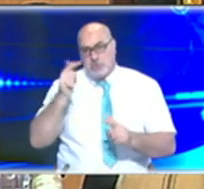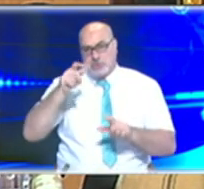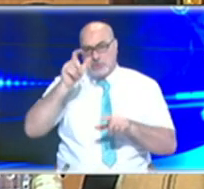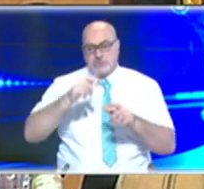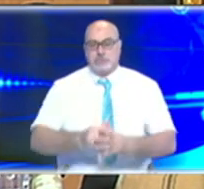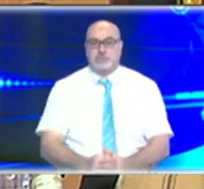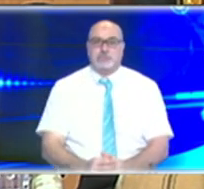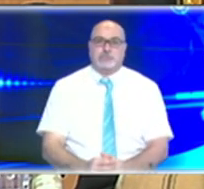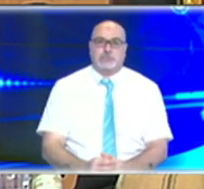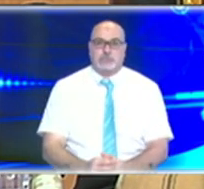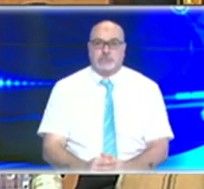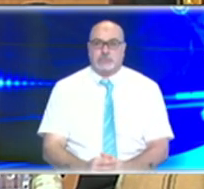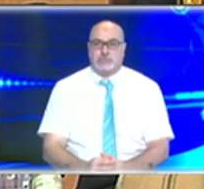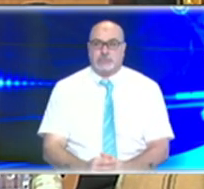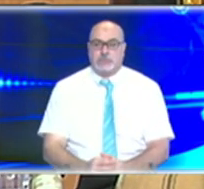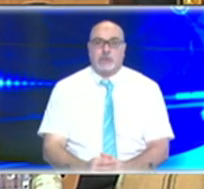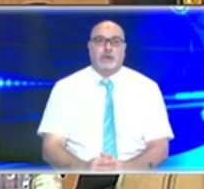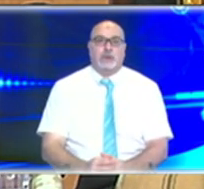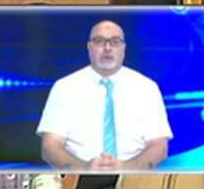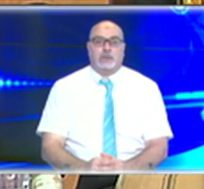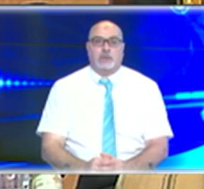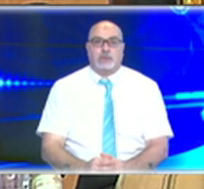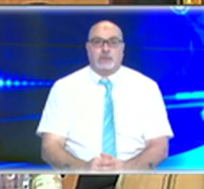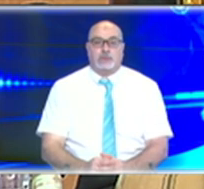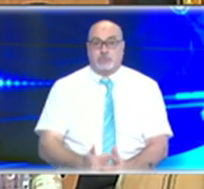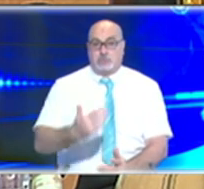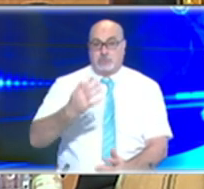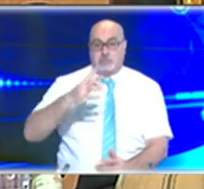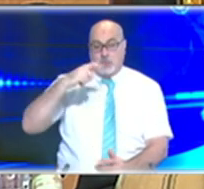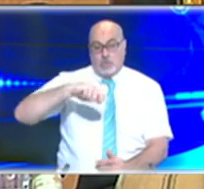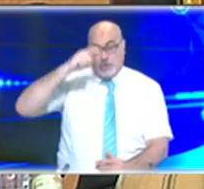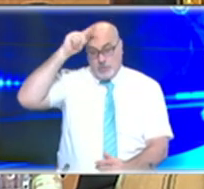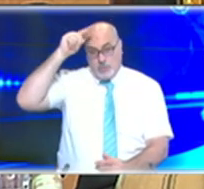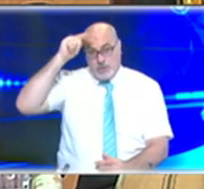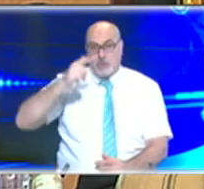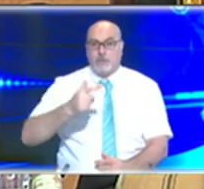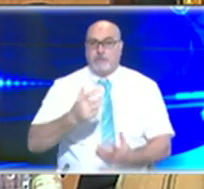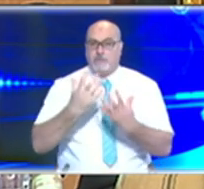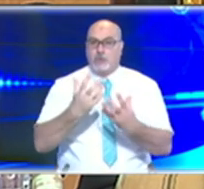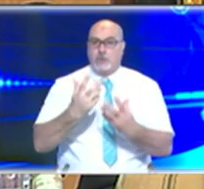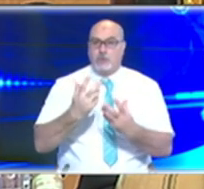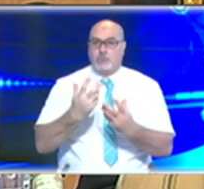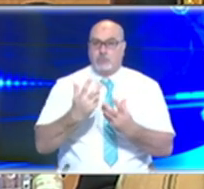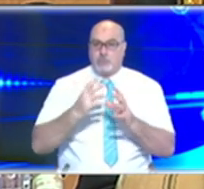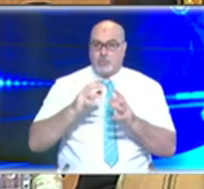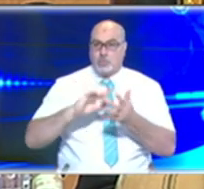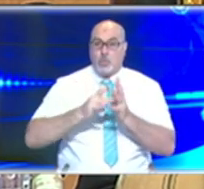المدني وحرص السيد رئيس الجمهورية على إشراك